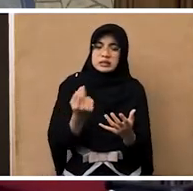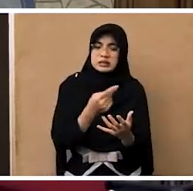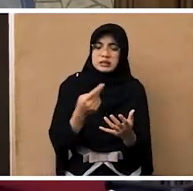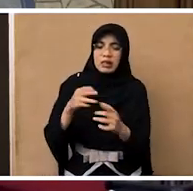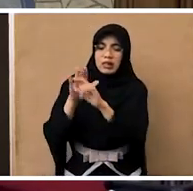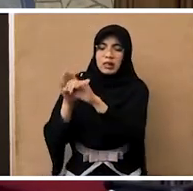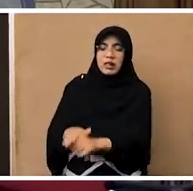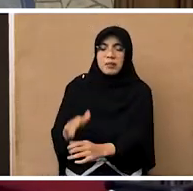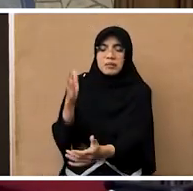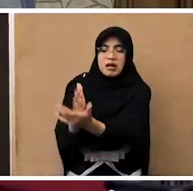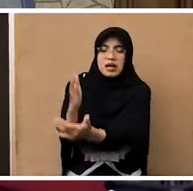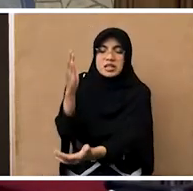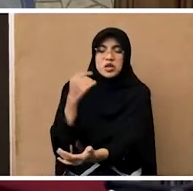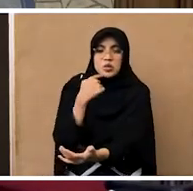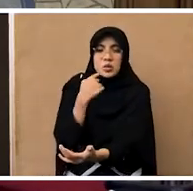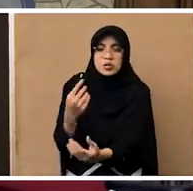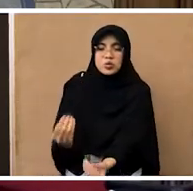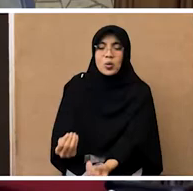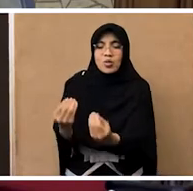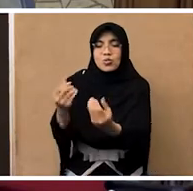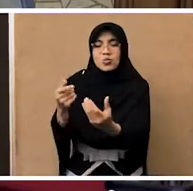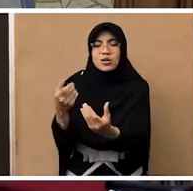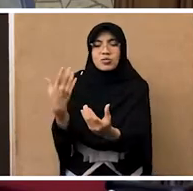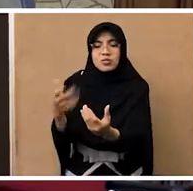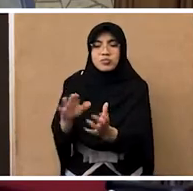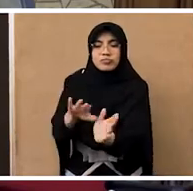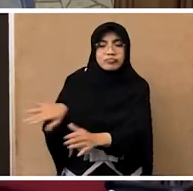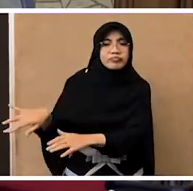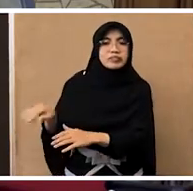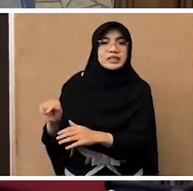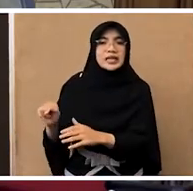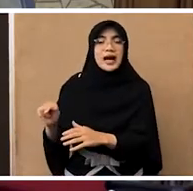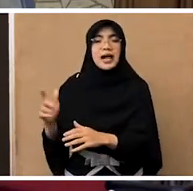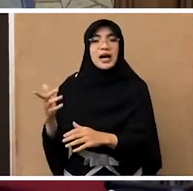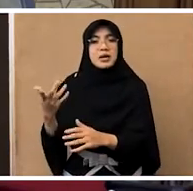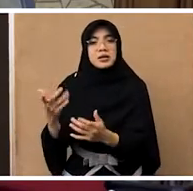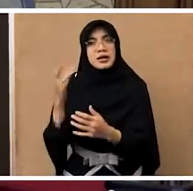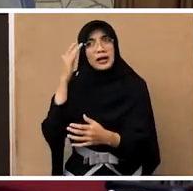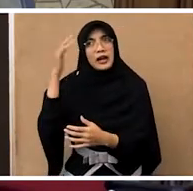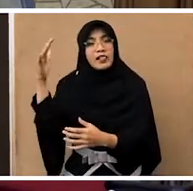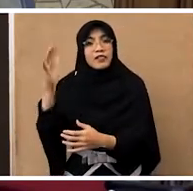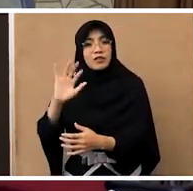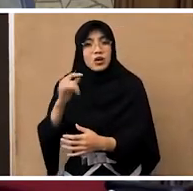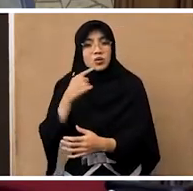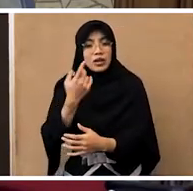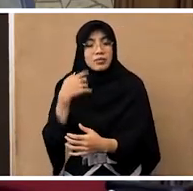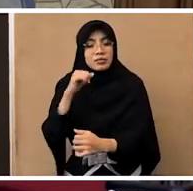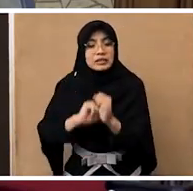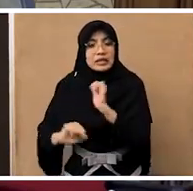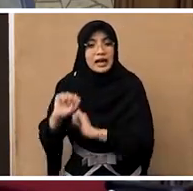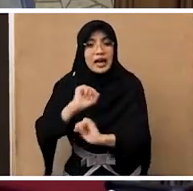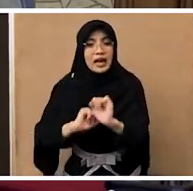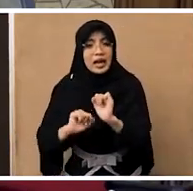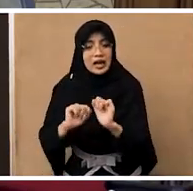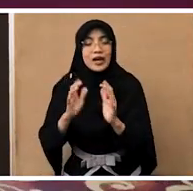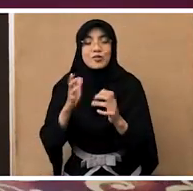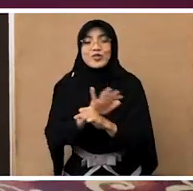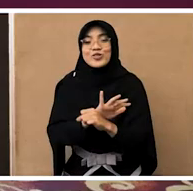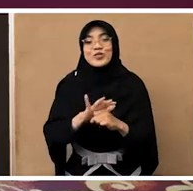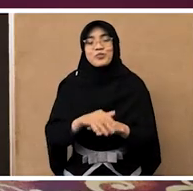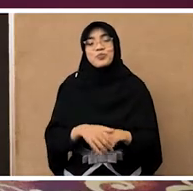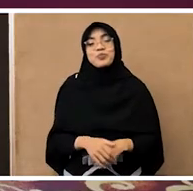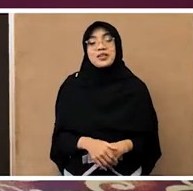menekankan kepada hal yang sebenarnya sudah banyak ditinggalkan dan kurang kreatif dengan tindakan ini